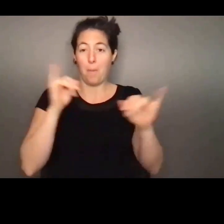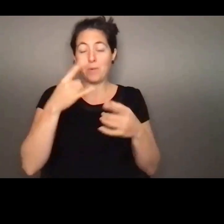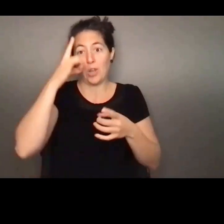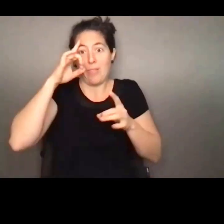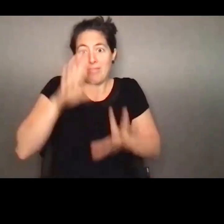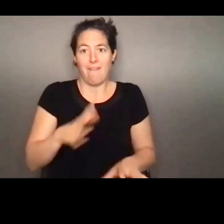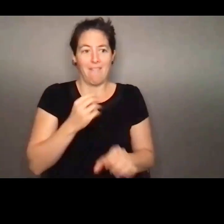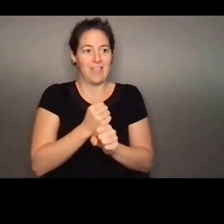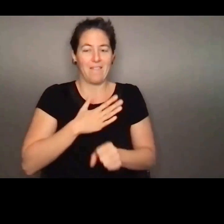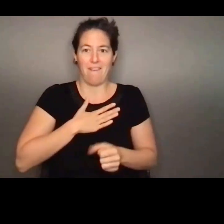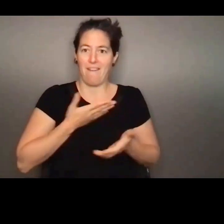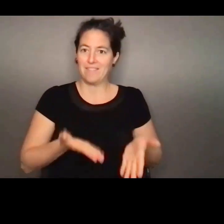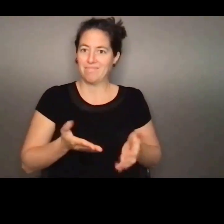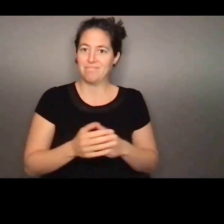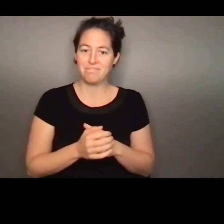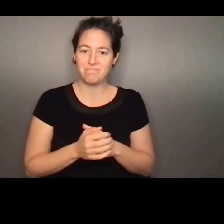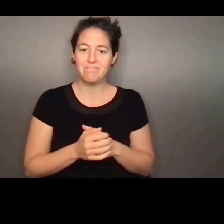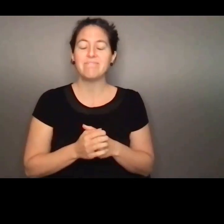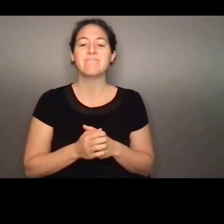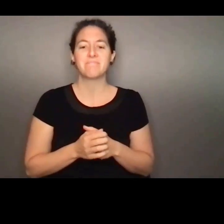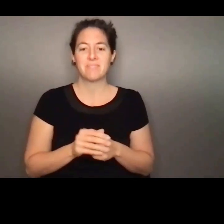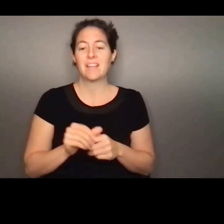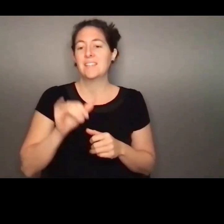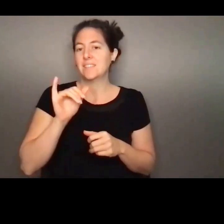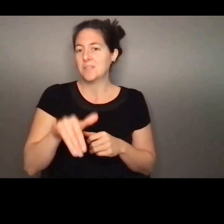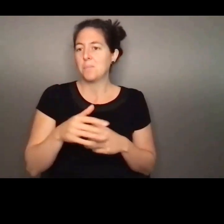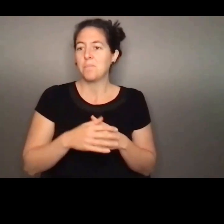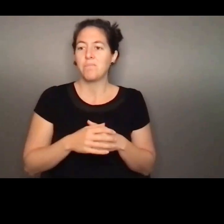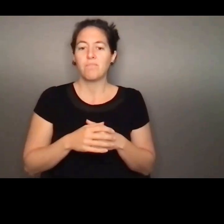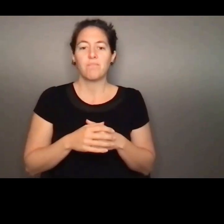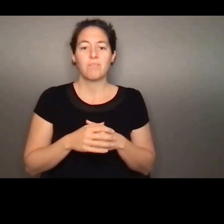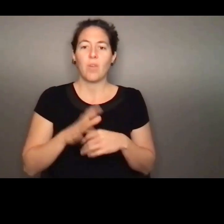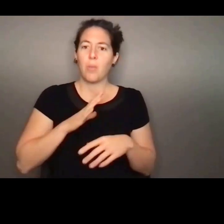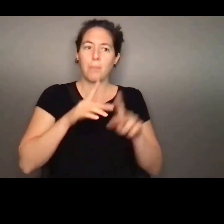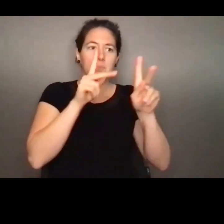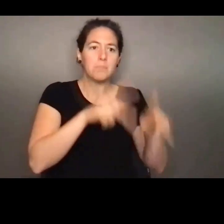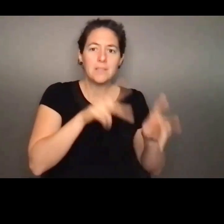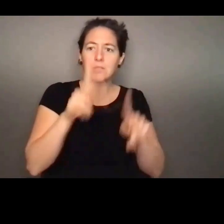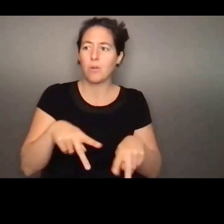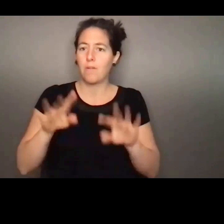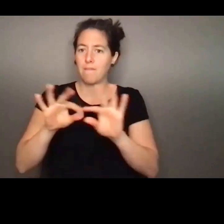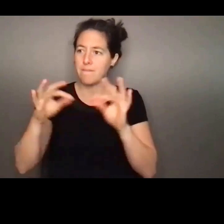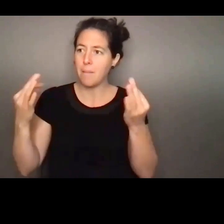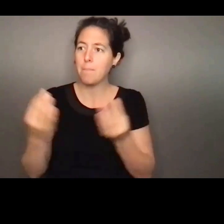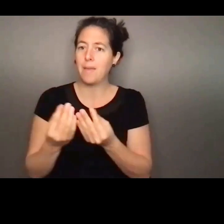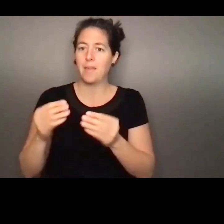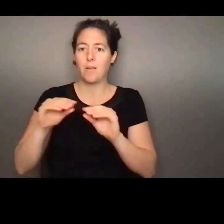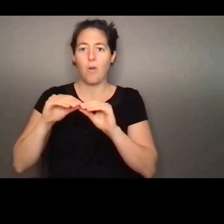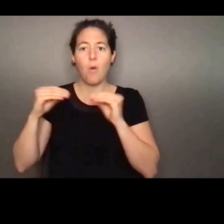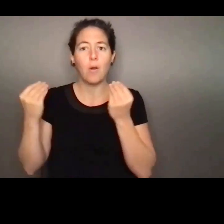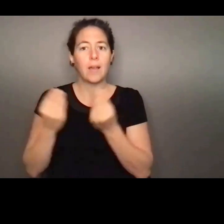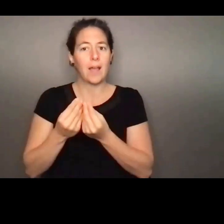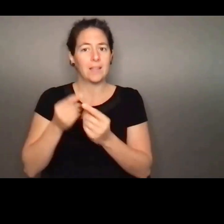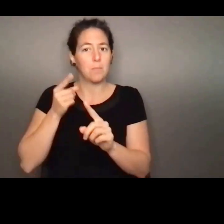emploi. Donc, c'est ça, il y a des individus, des familles et des organismes à but non lucratif qui